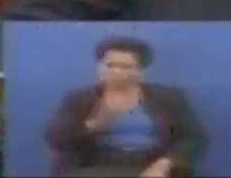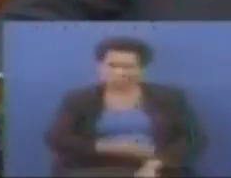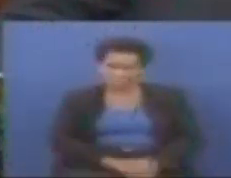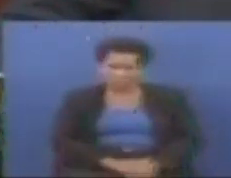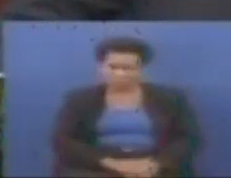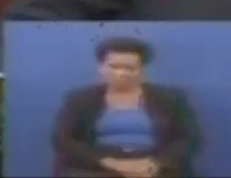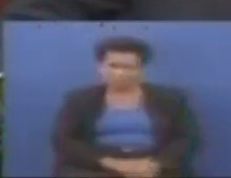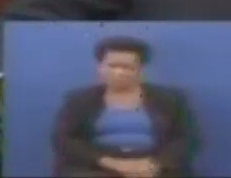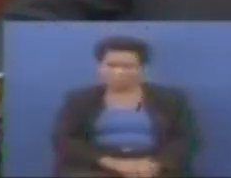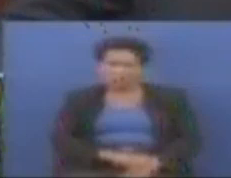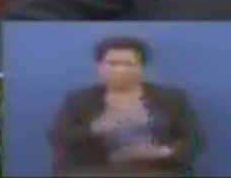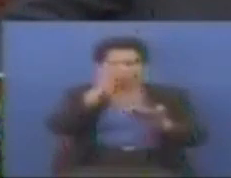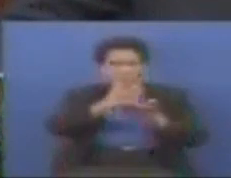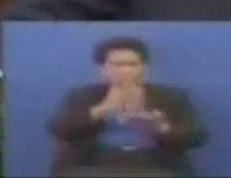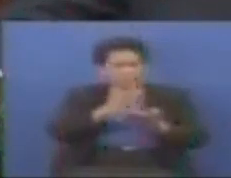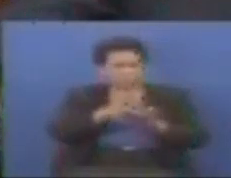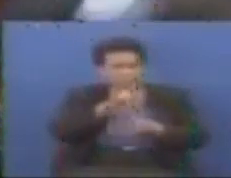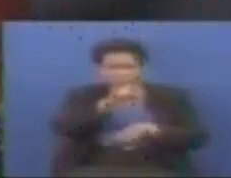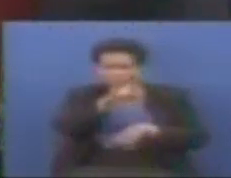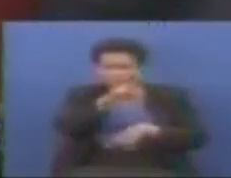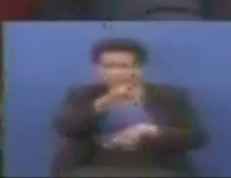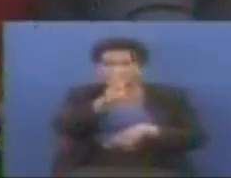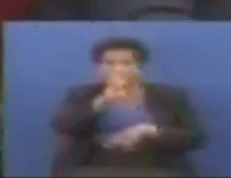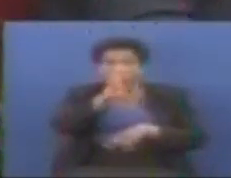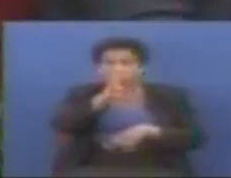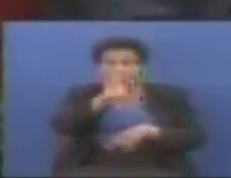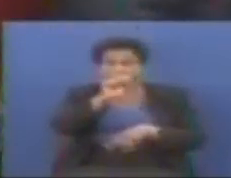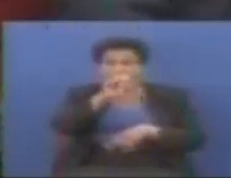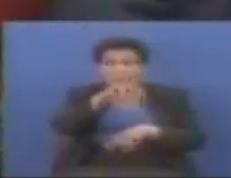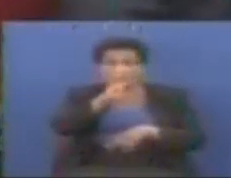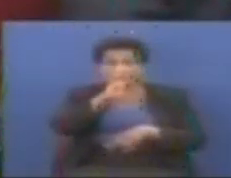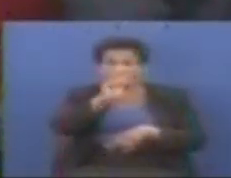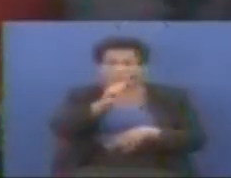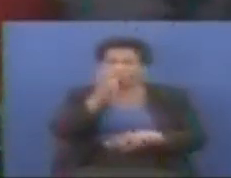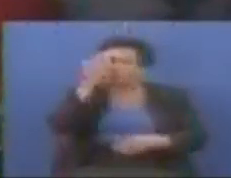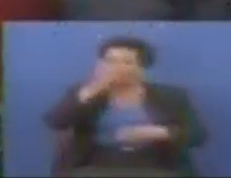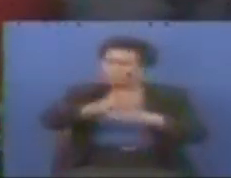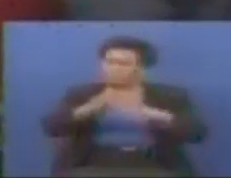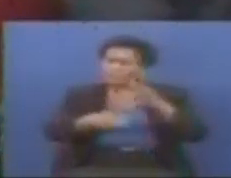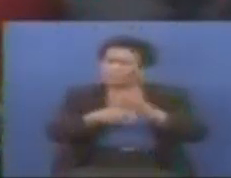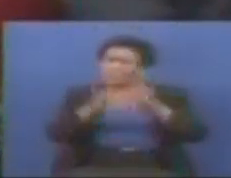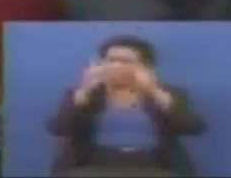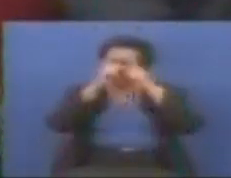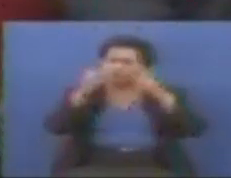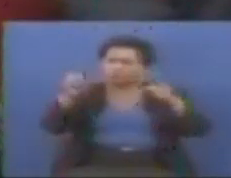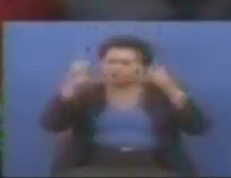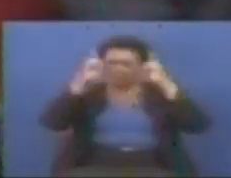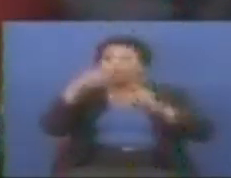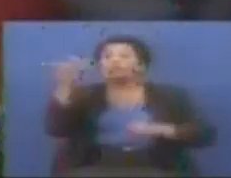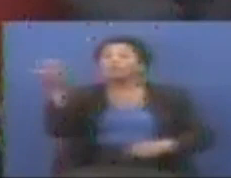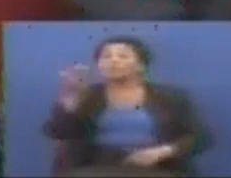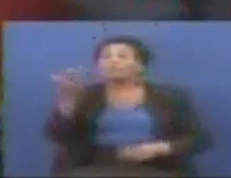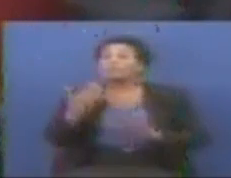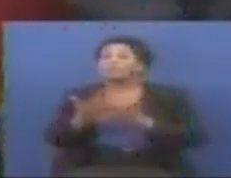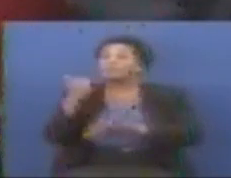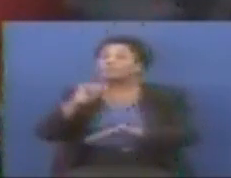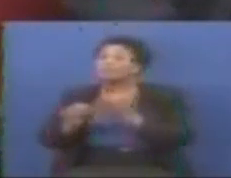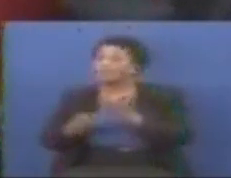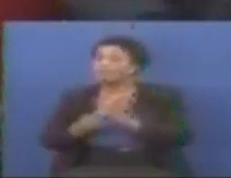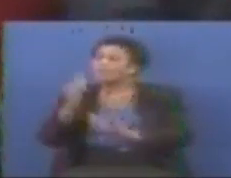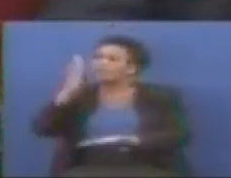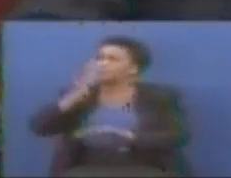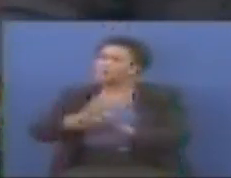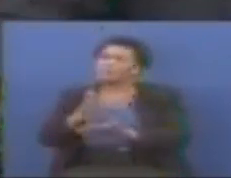ni shule ya kutwa. Aidha, kwa kuifanya kuwa shule ya kutwa, yaliyokuwa mabweni yalikarabatiwa